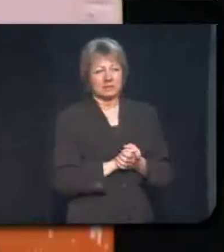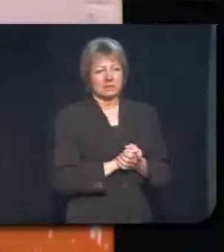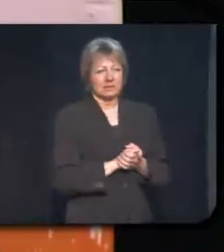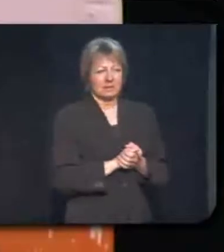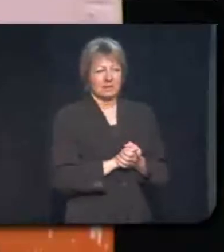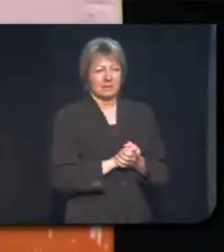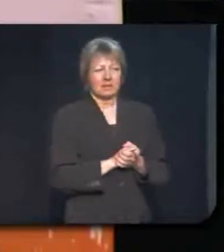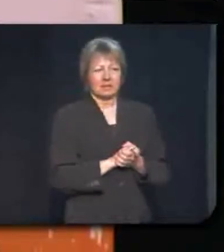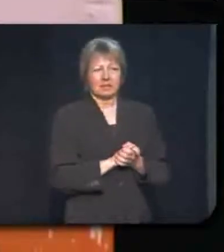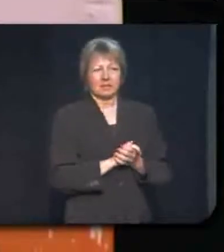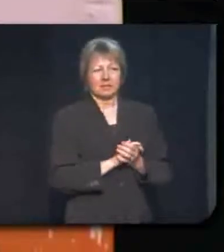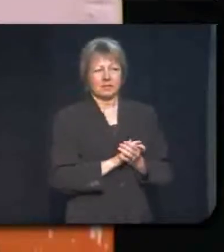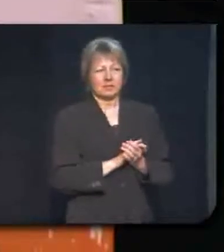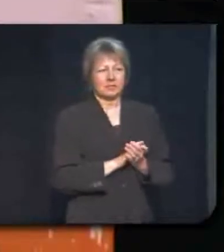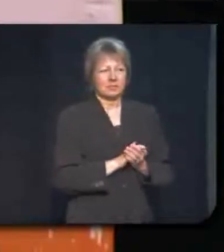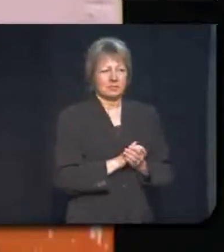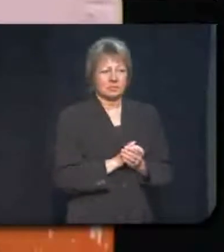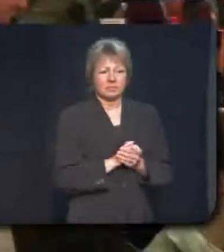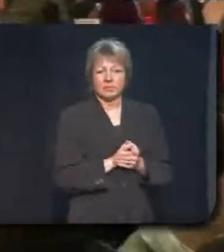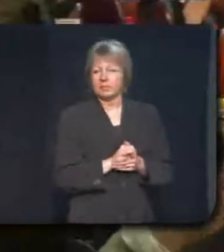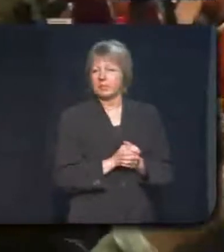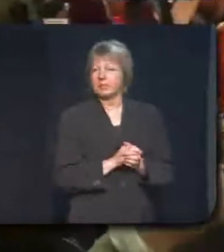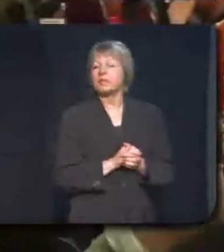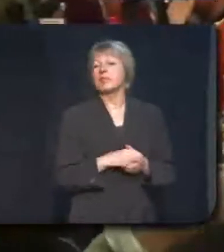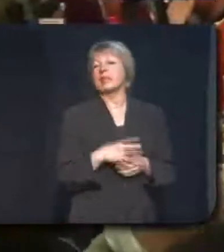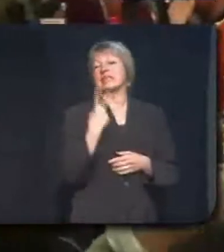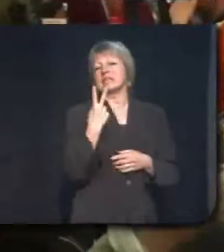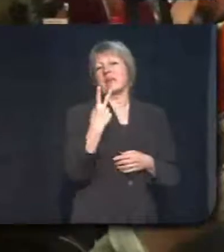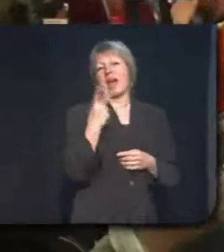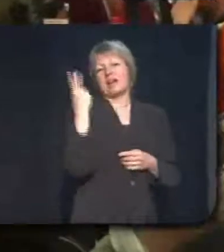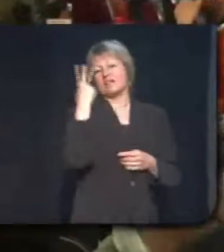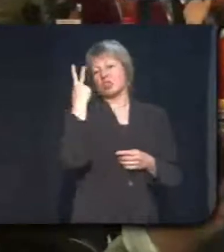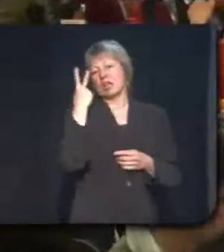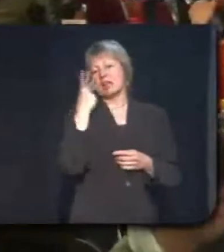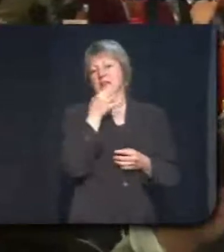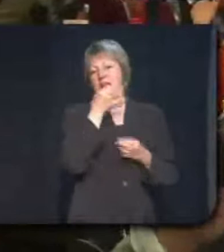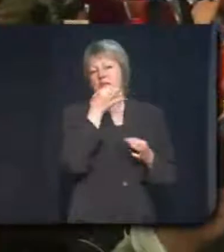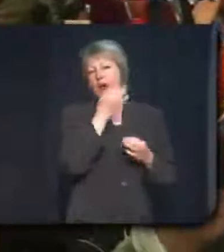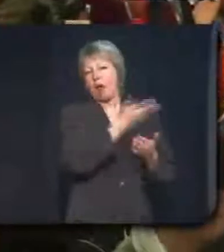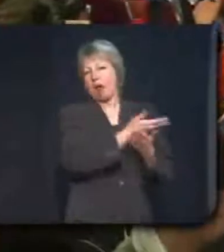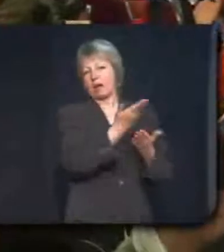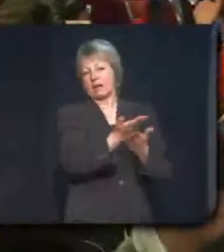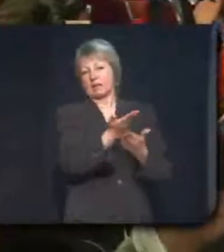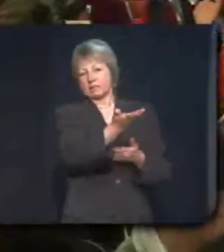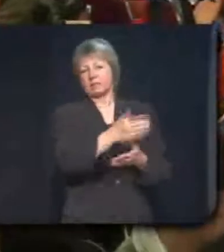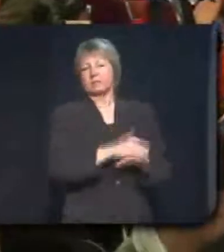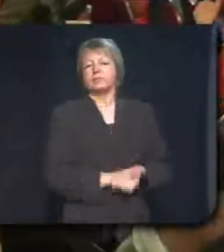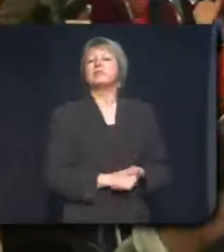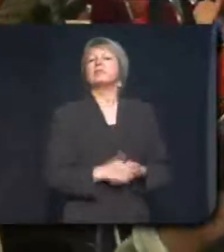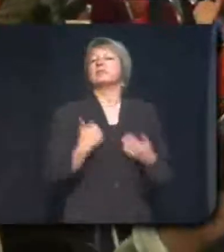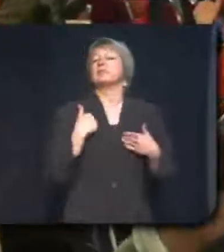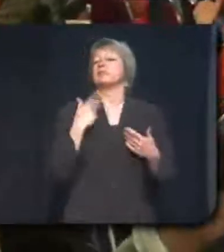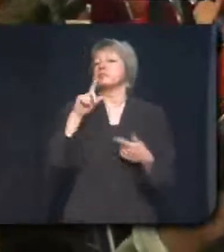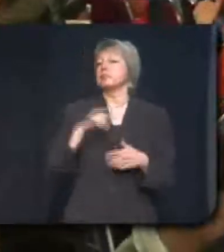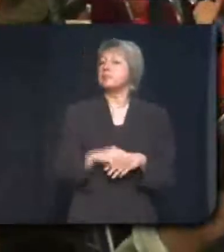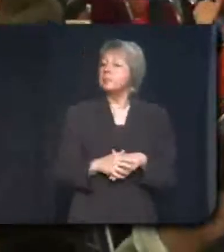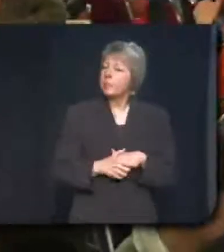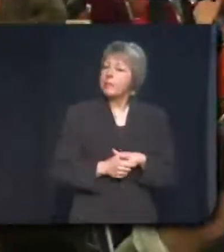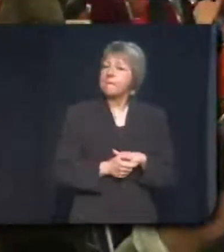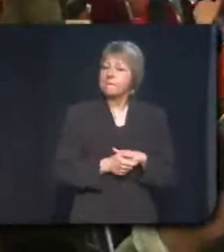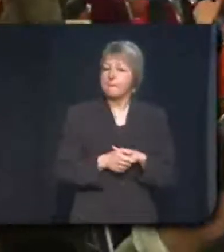gut damit haben wir zwei Verständnisfragen bitte schön soweit ich das sehe wird eine